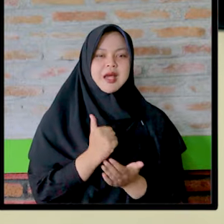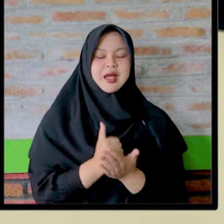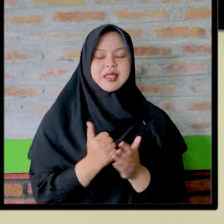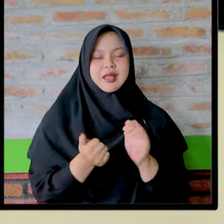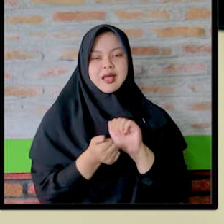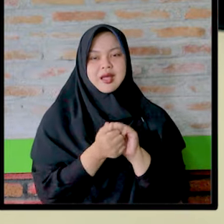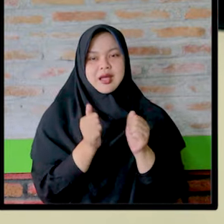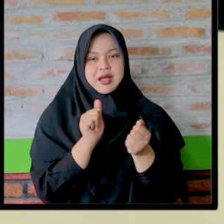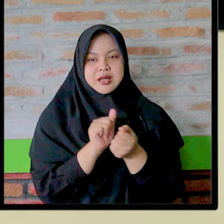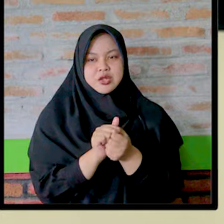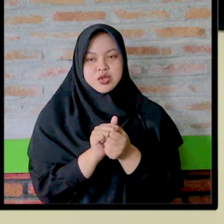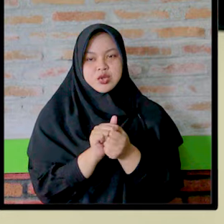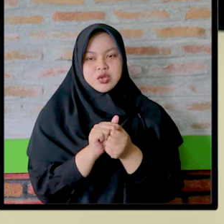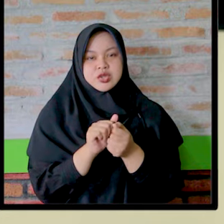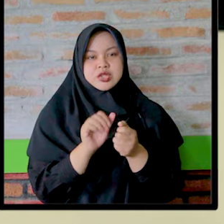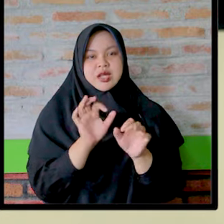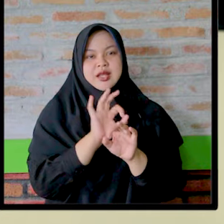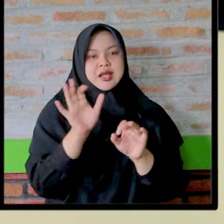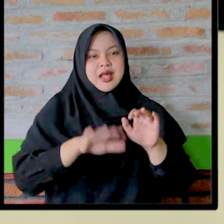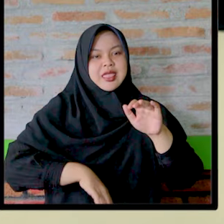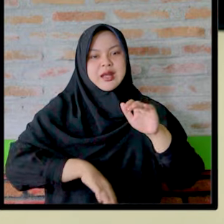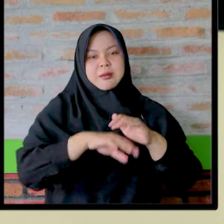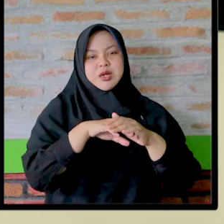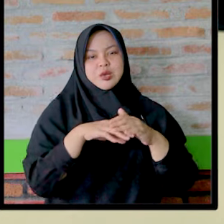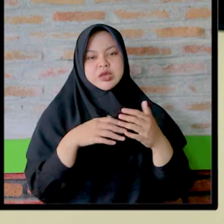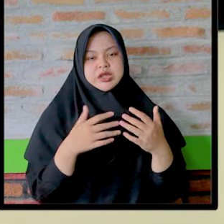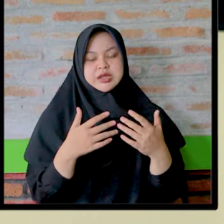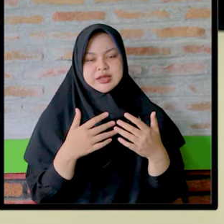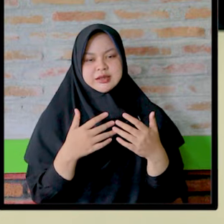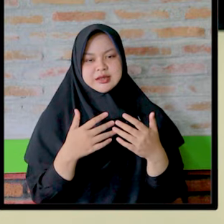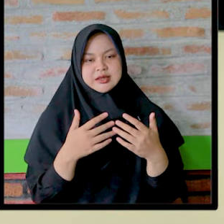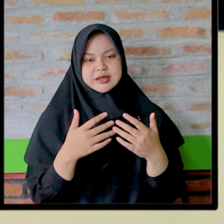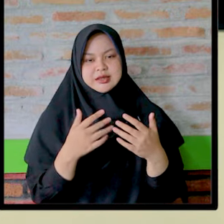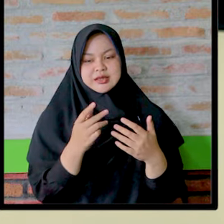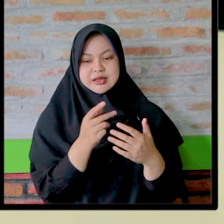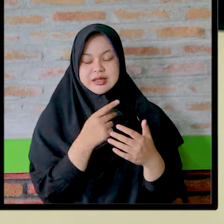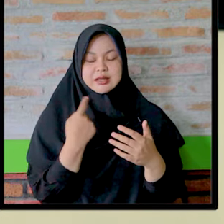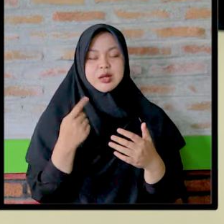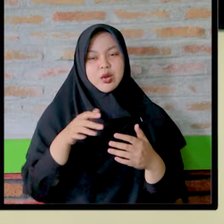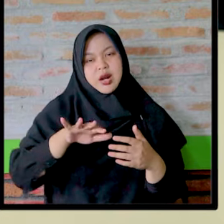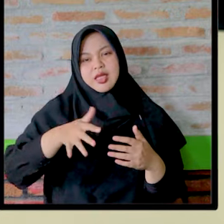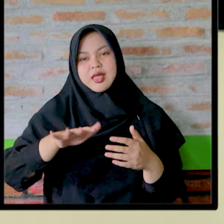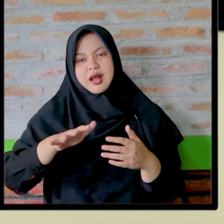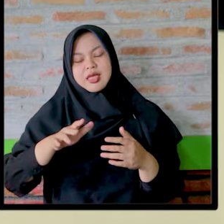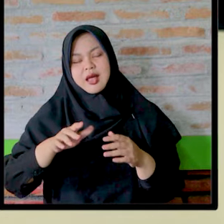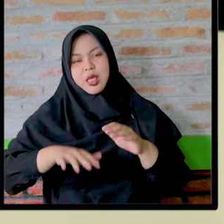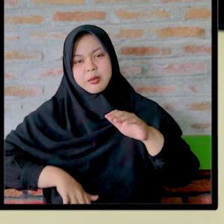Ee tidak terpenuh ya tapampir rata-rata kalau pemenuhan